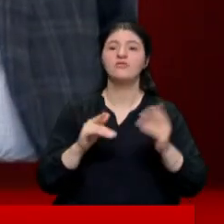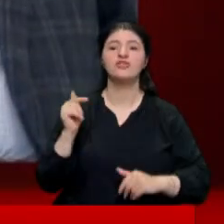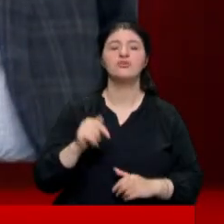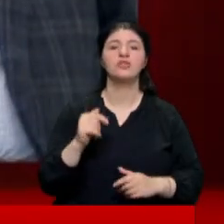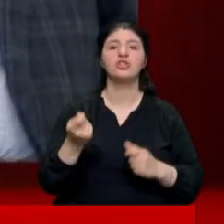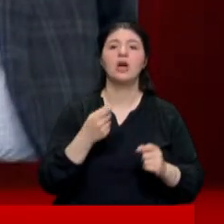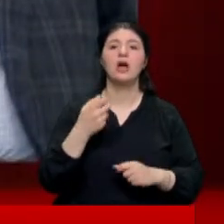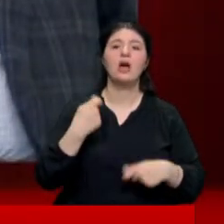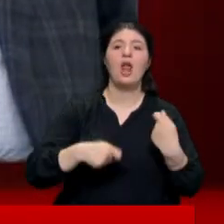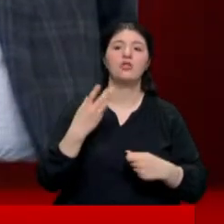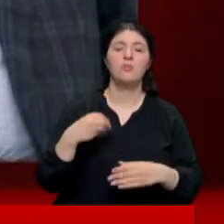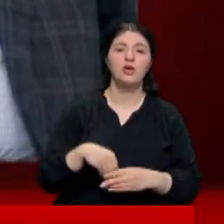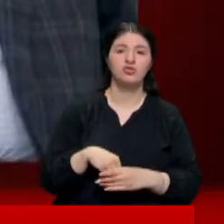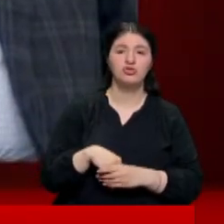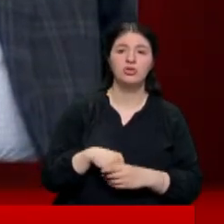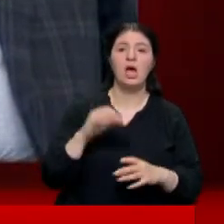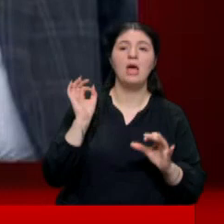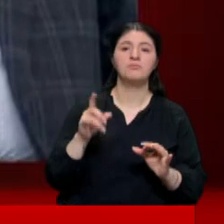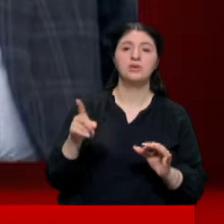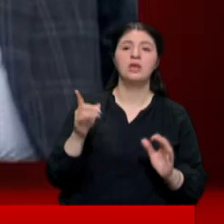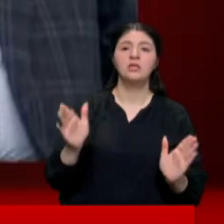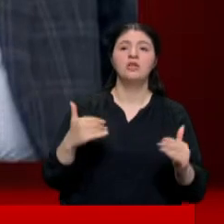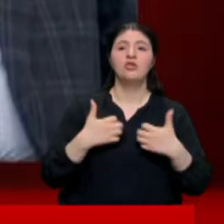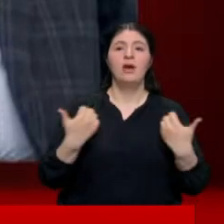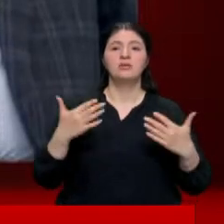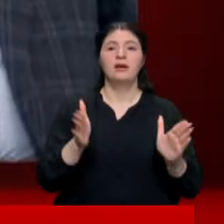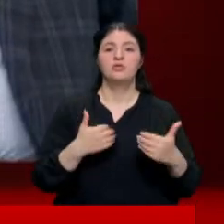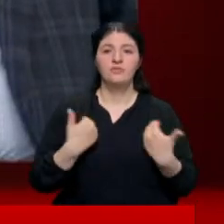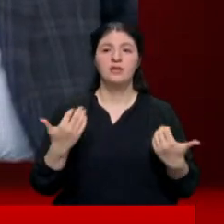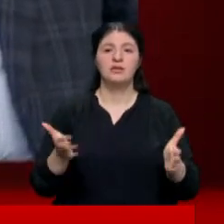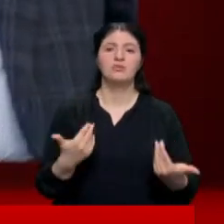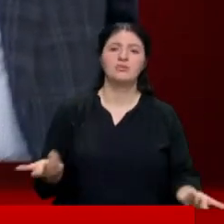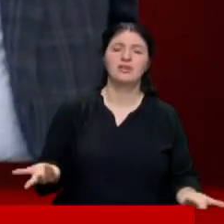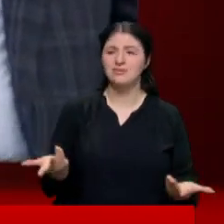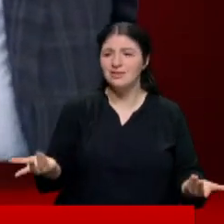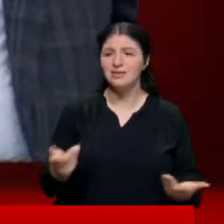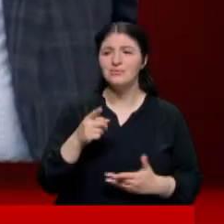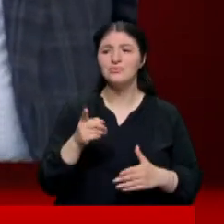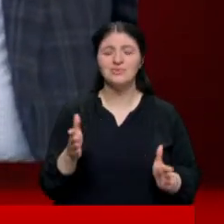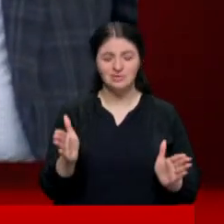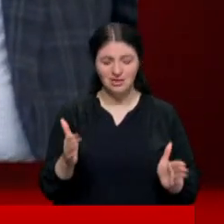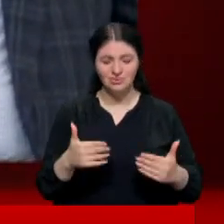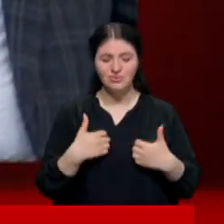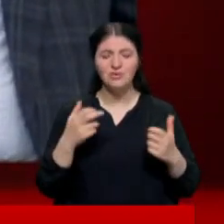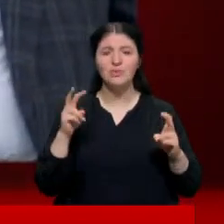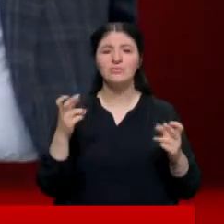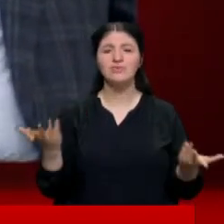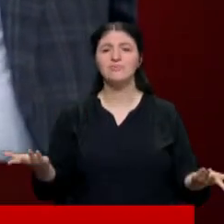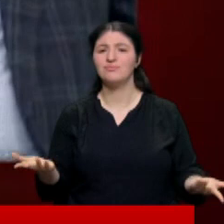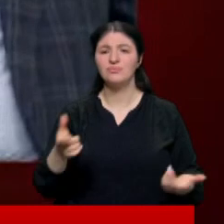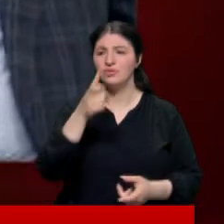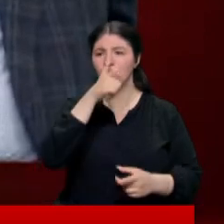şimdiden şu garantiye almak için hep sandık güvenliği sandık güvenliği Zaten siz bu sandık güvenliği